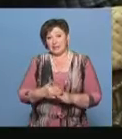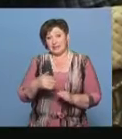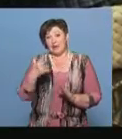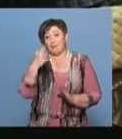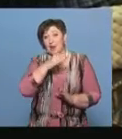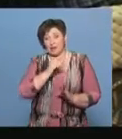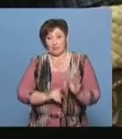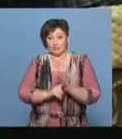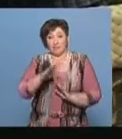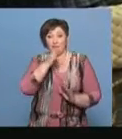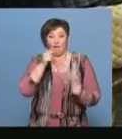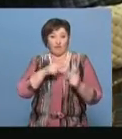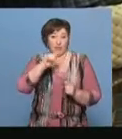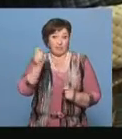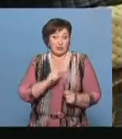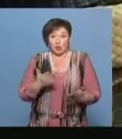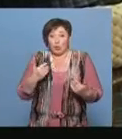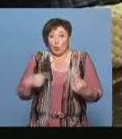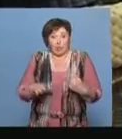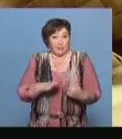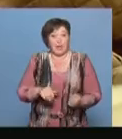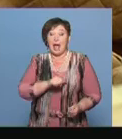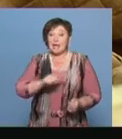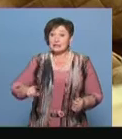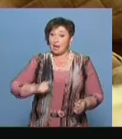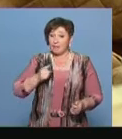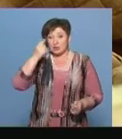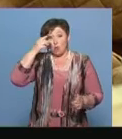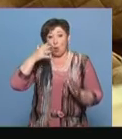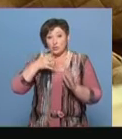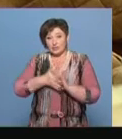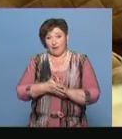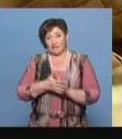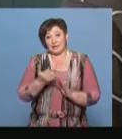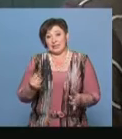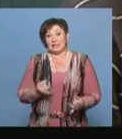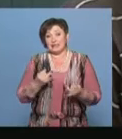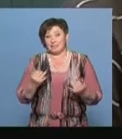войны. Другой обуви тогда не было. Сам же мастер осваивать ремесло взялся из-за жены.